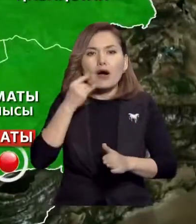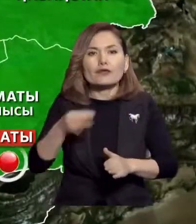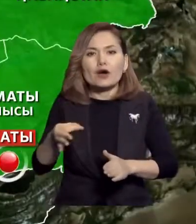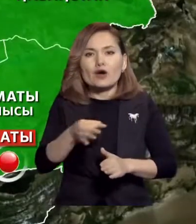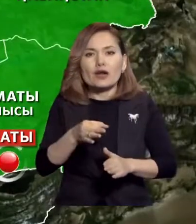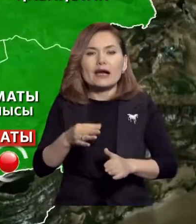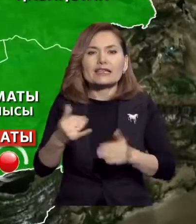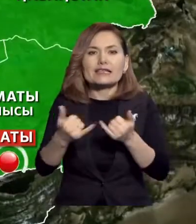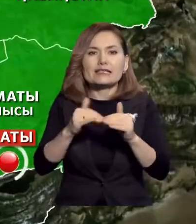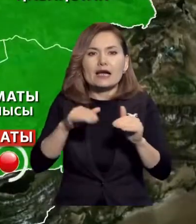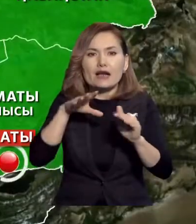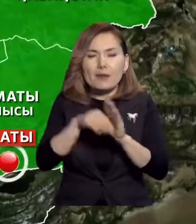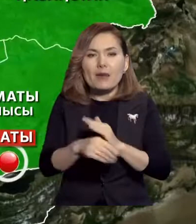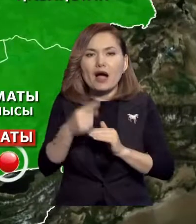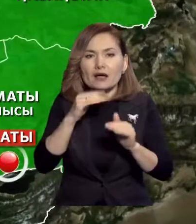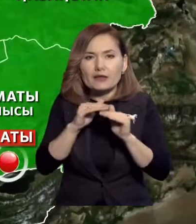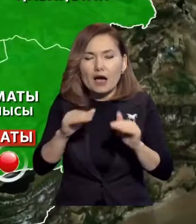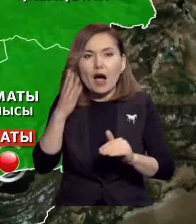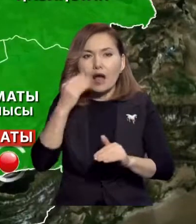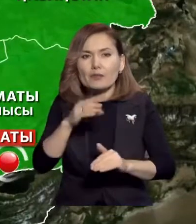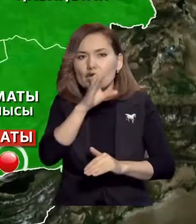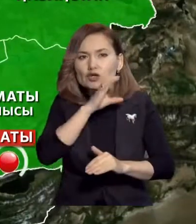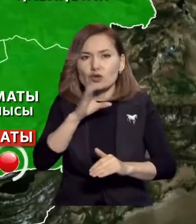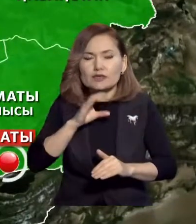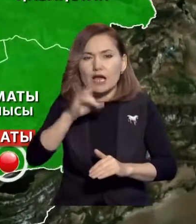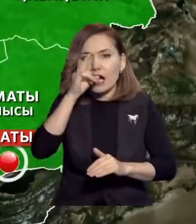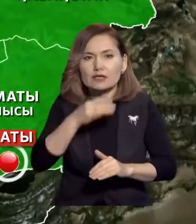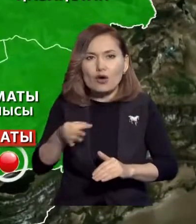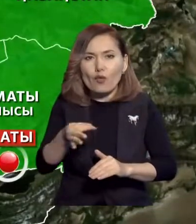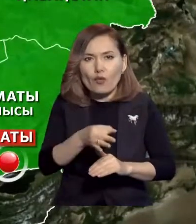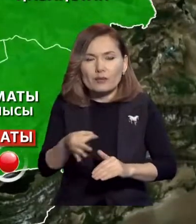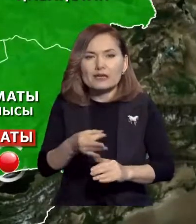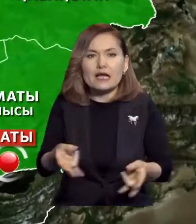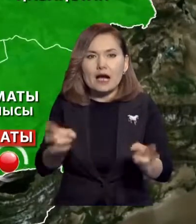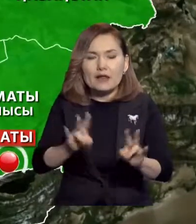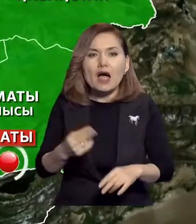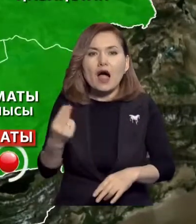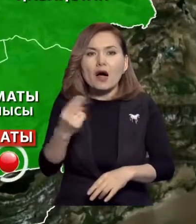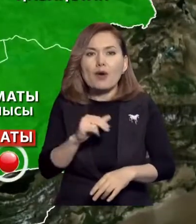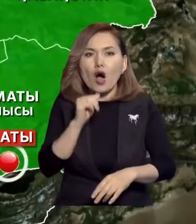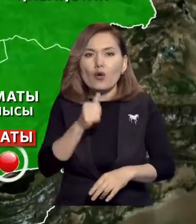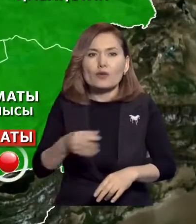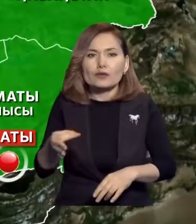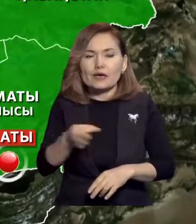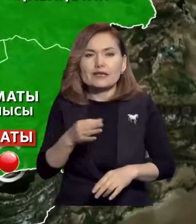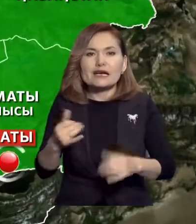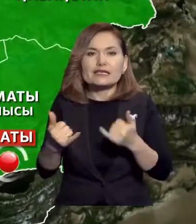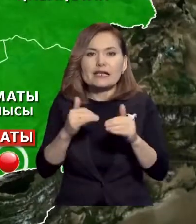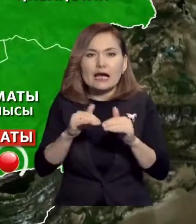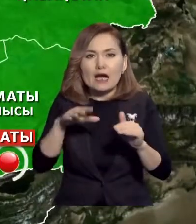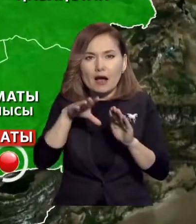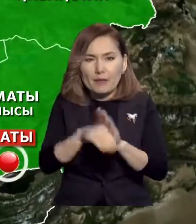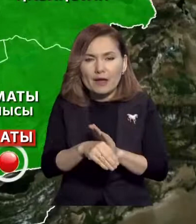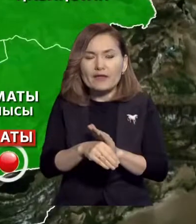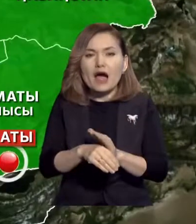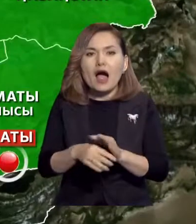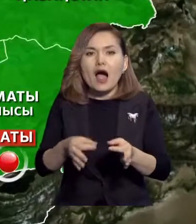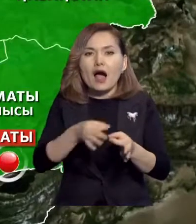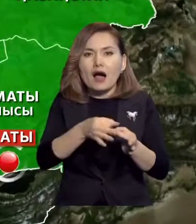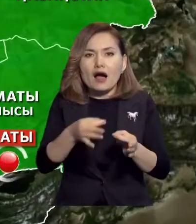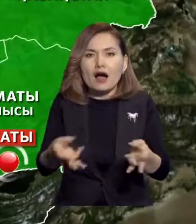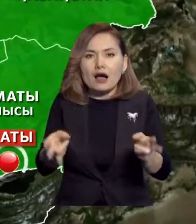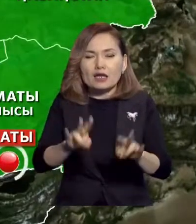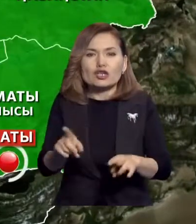сары аймаққа өтті. Қызыл деңгейде Алматы мен солтүстік Қазақстан облысы қалды. Ақмола мен Қостанай облыстары да сары аймақта, ал қалған